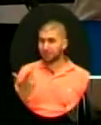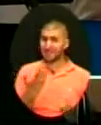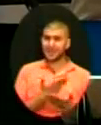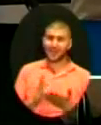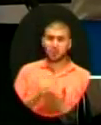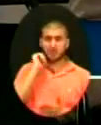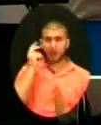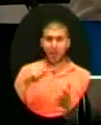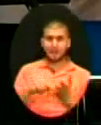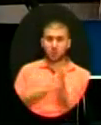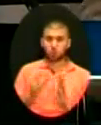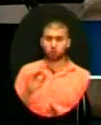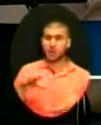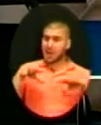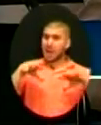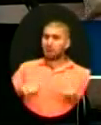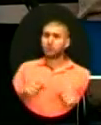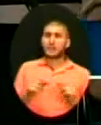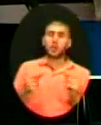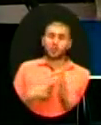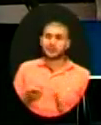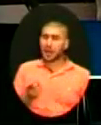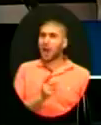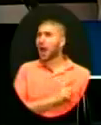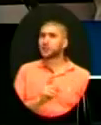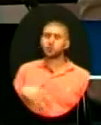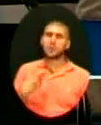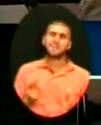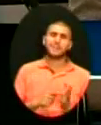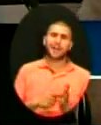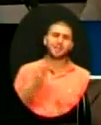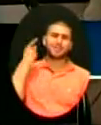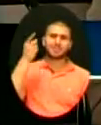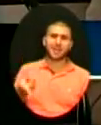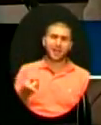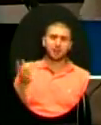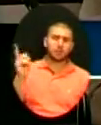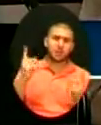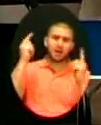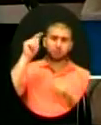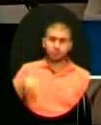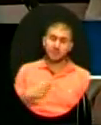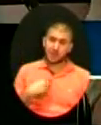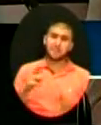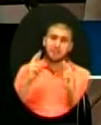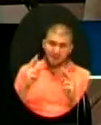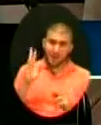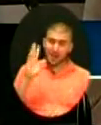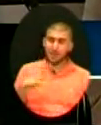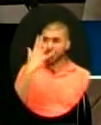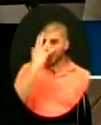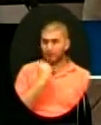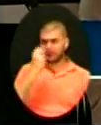יחליט מחר על מדיניות של לכבוש את עזה, זה אסור שיהיה פועל יוצא של טיל מקרי שנפל. ואני מקווה שגם